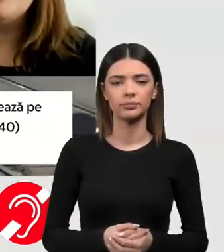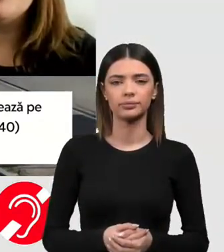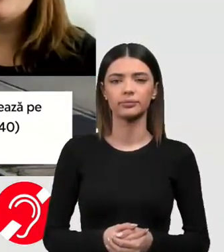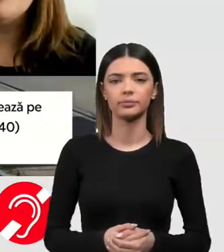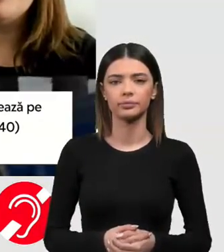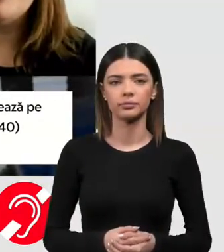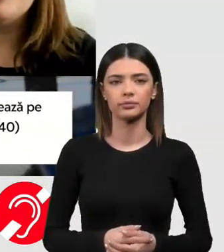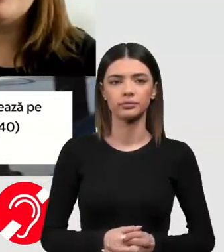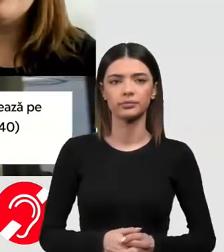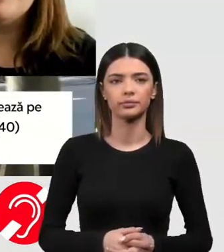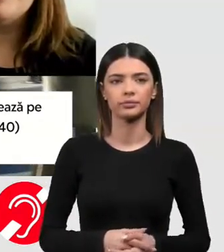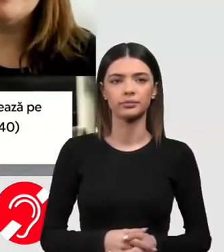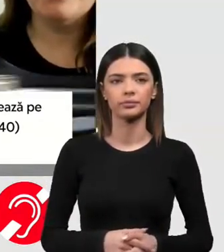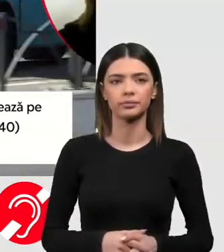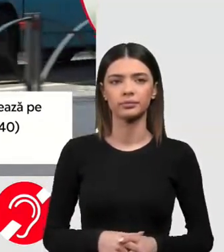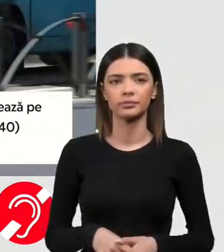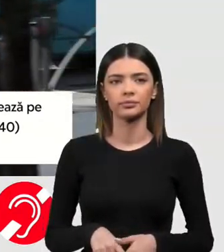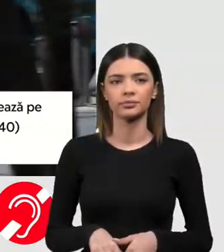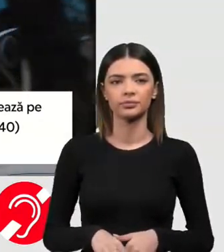informații.